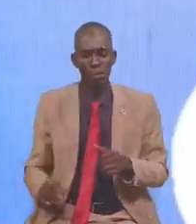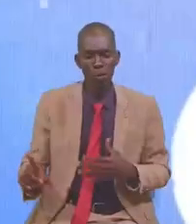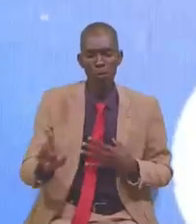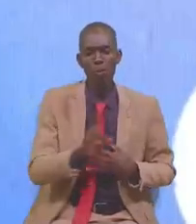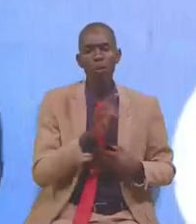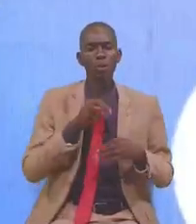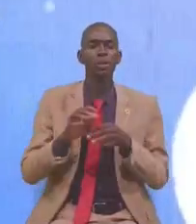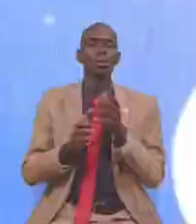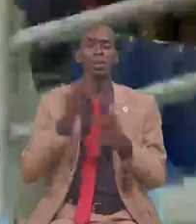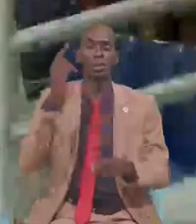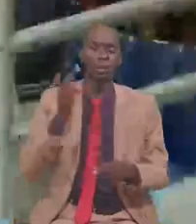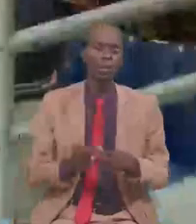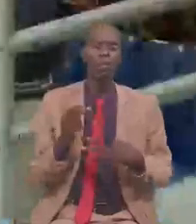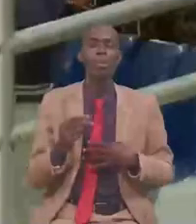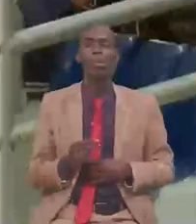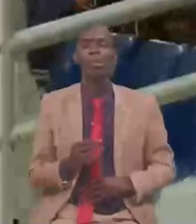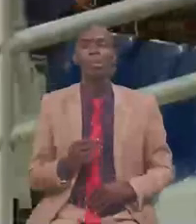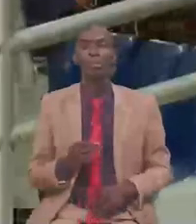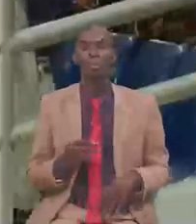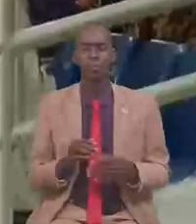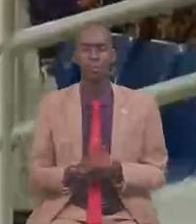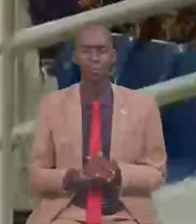nom de Jésus-Christ.